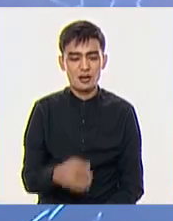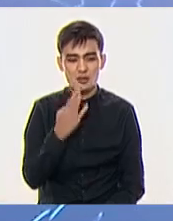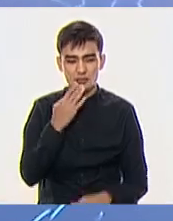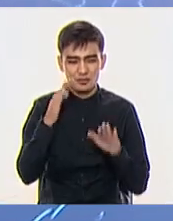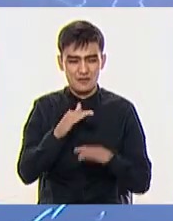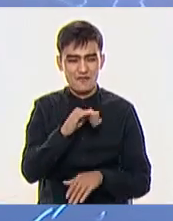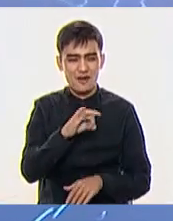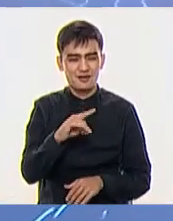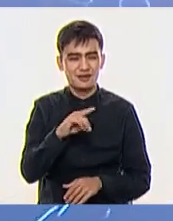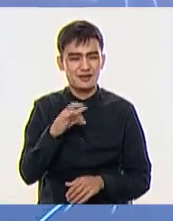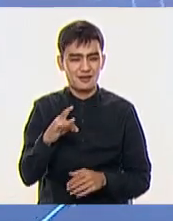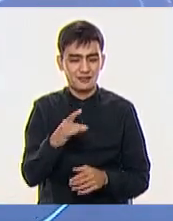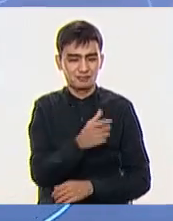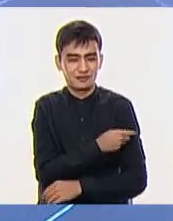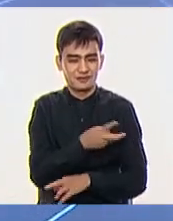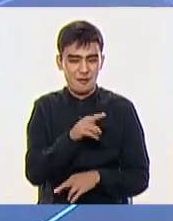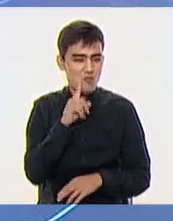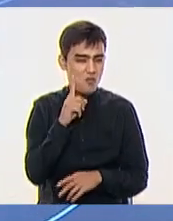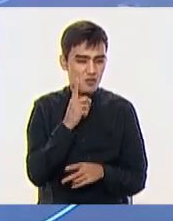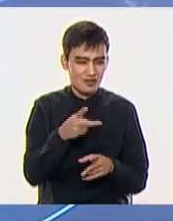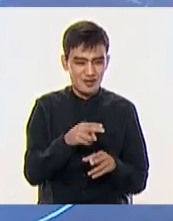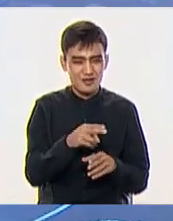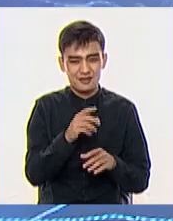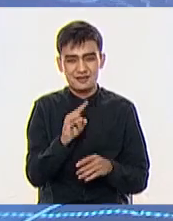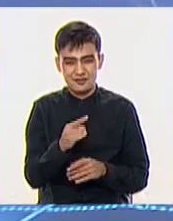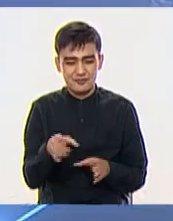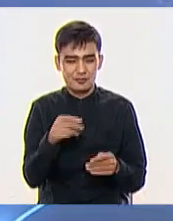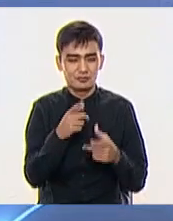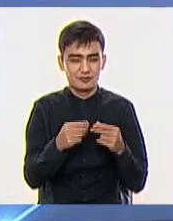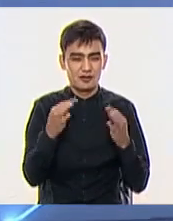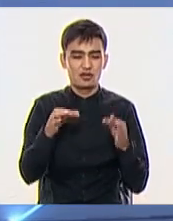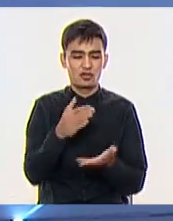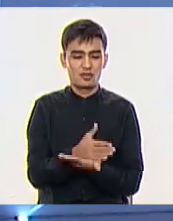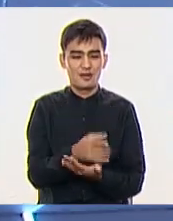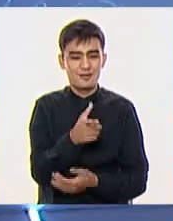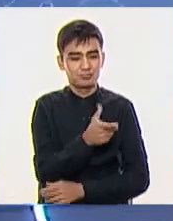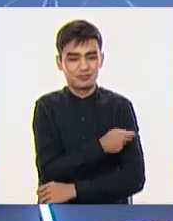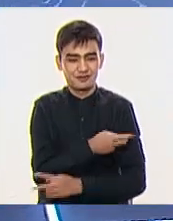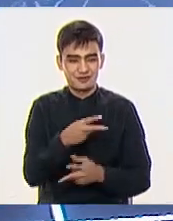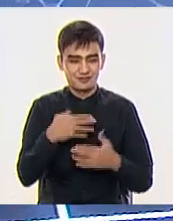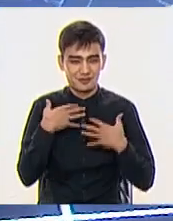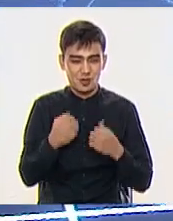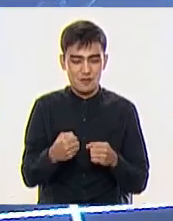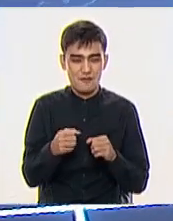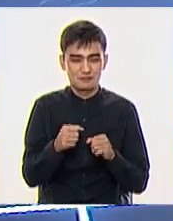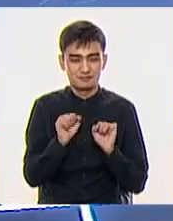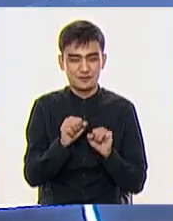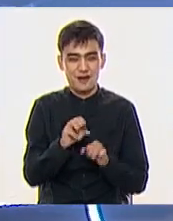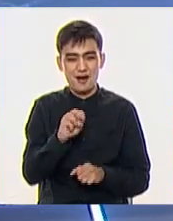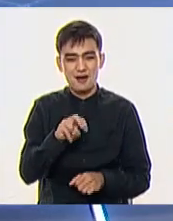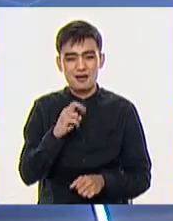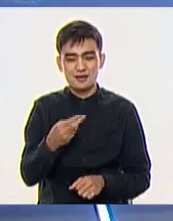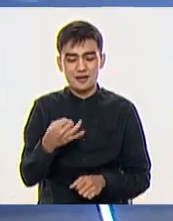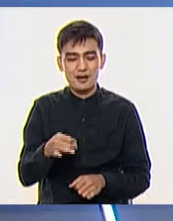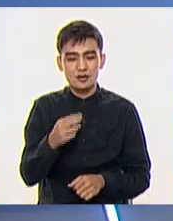Америкалық Pfizer вакцинасын енді жасөспірімдерге салуға ресми түрде рұқсат берілді. Ал бұл екпен денсаулық сақтау министрі Алексей Цой Қазақстанға келу